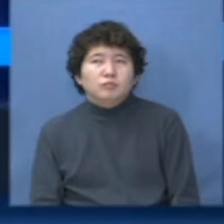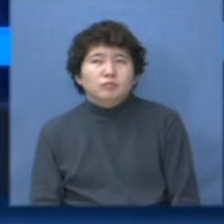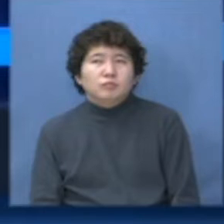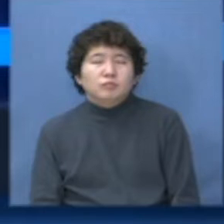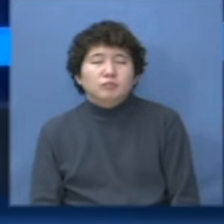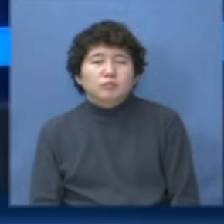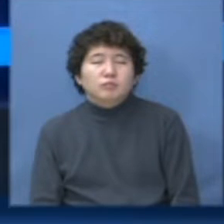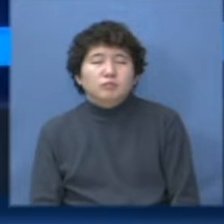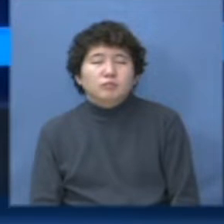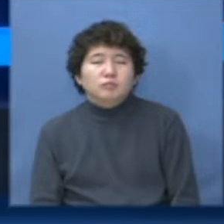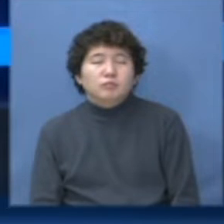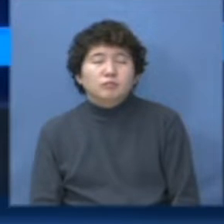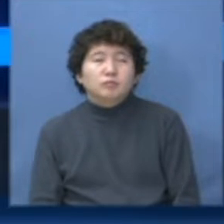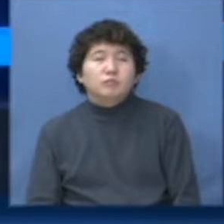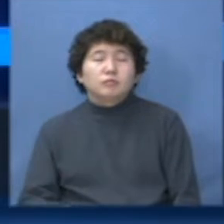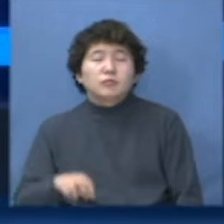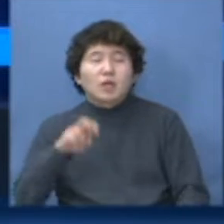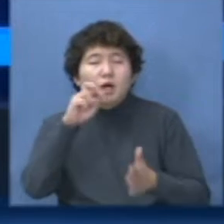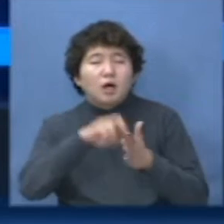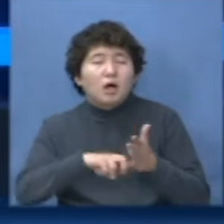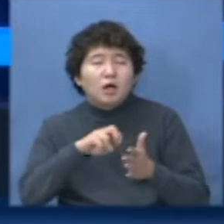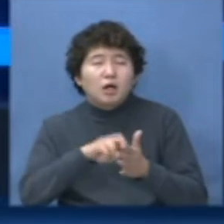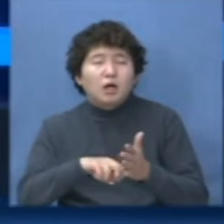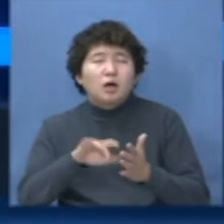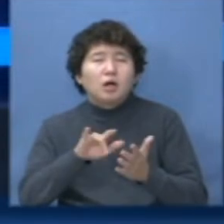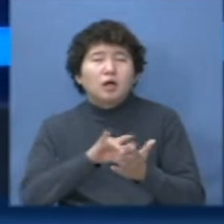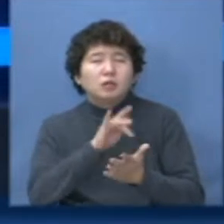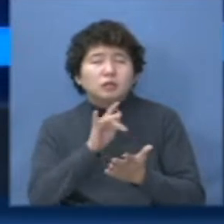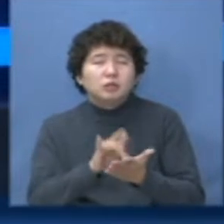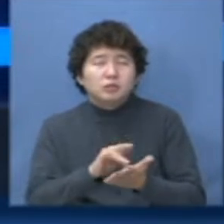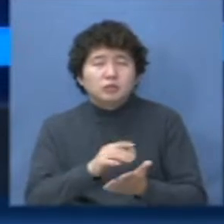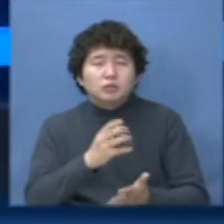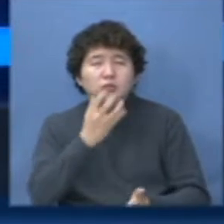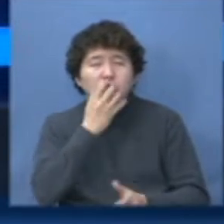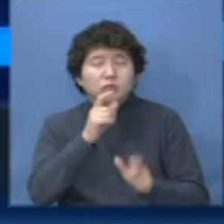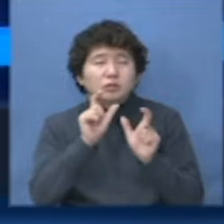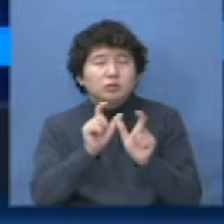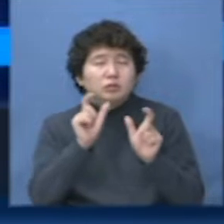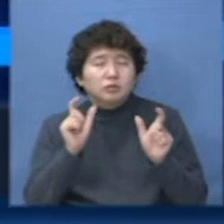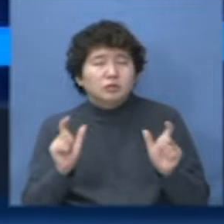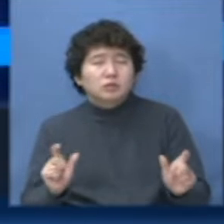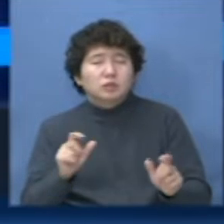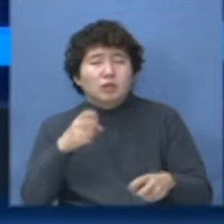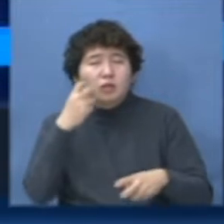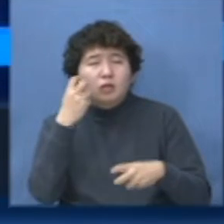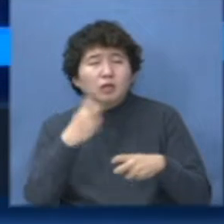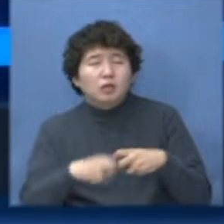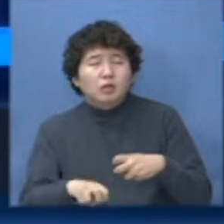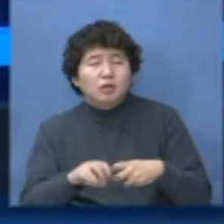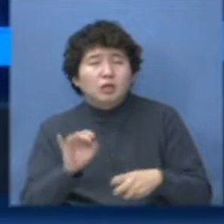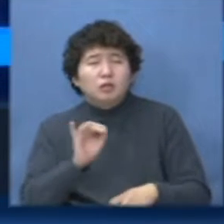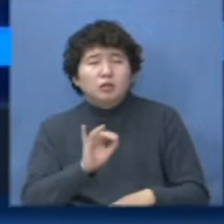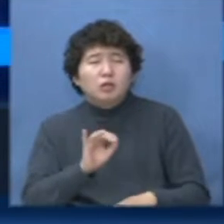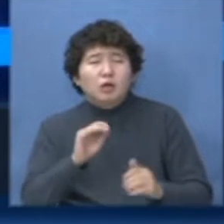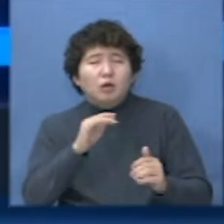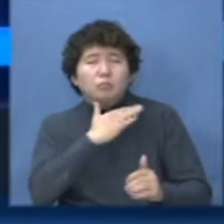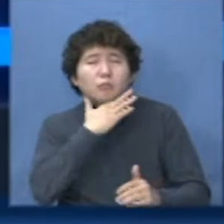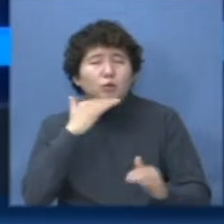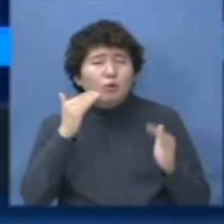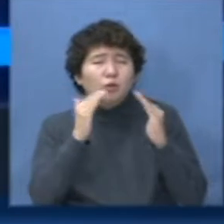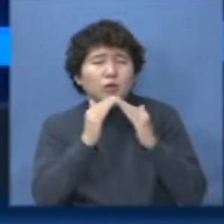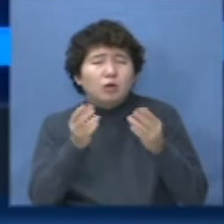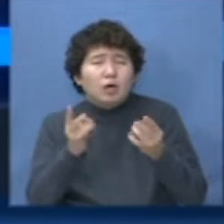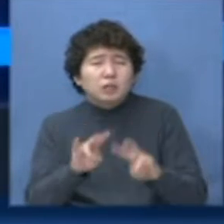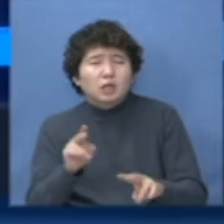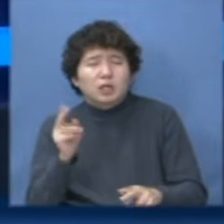Аймақ жаңалықтары. Бұған дейін Редер қаласындағы жылыту қазандығы істен шығып, тұрғындар жылусыз қалғандығы жөнінде хабарлаған